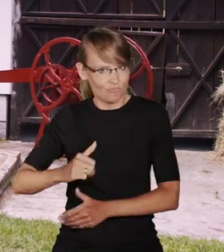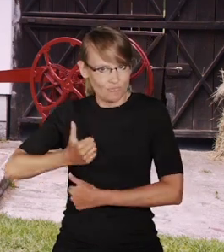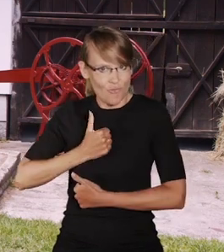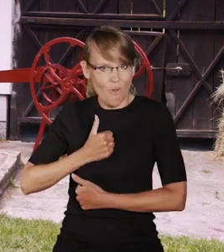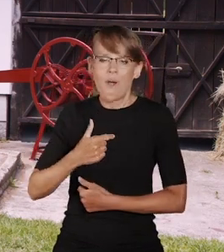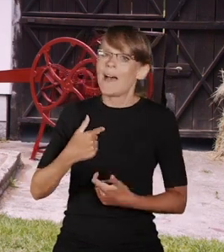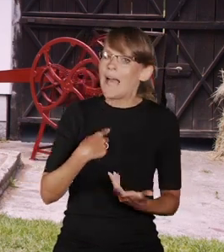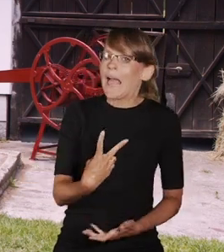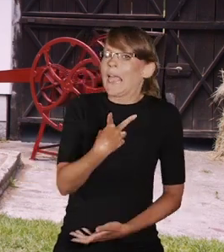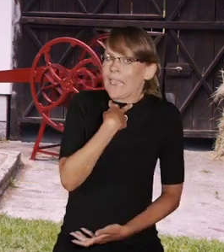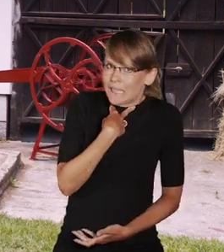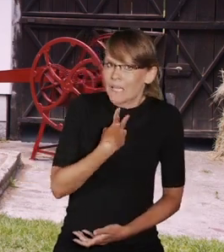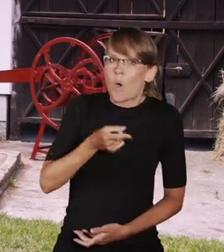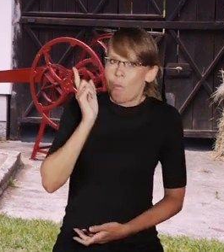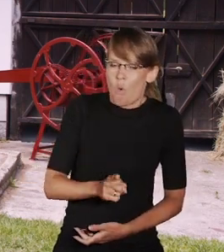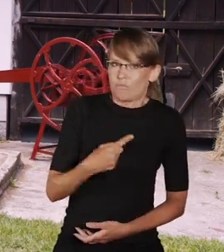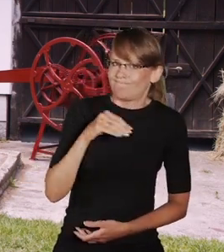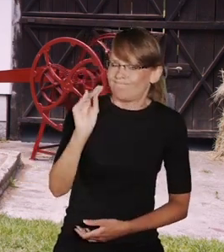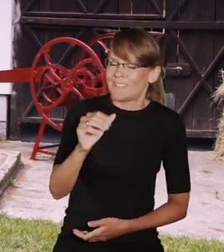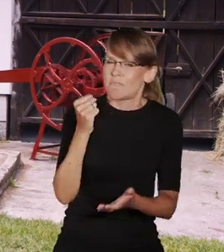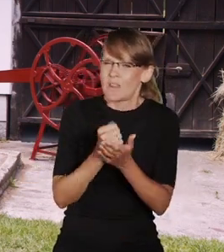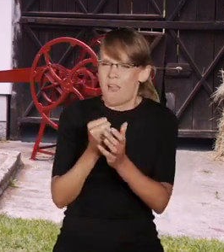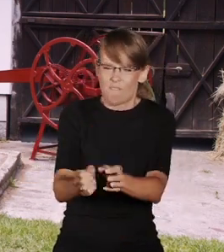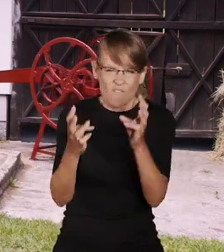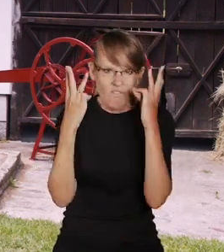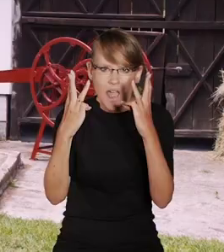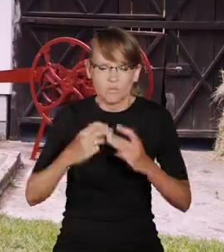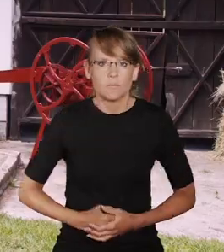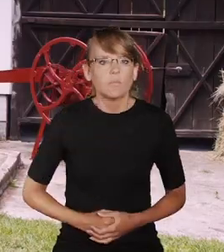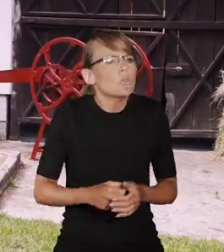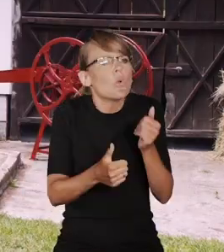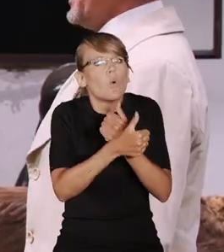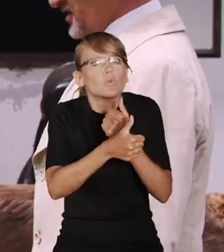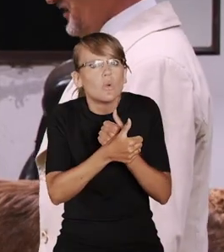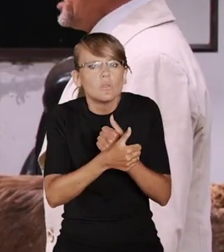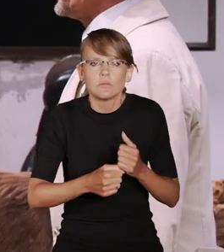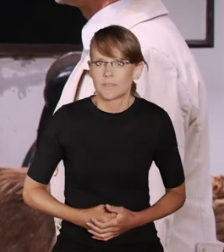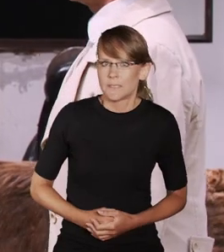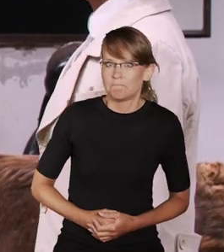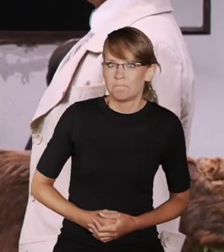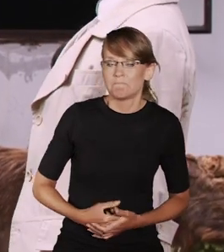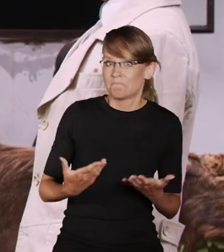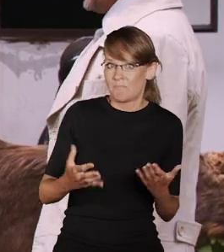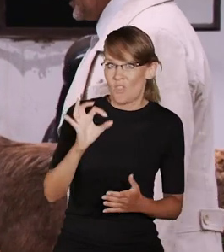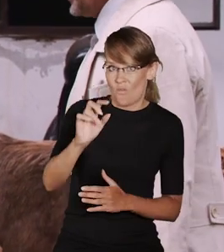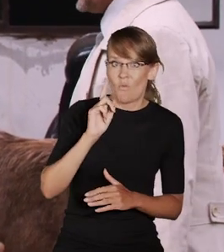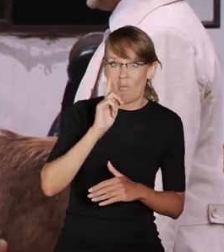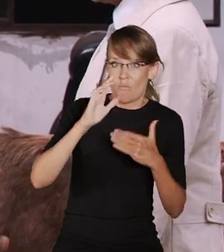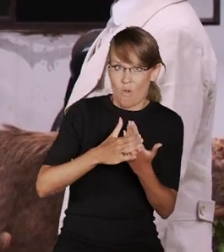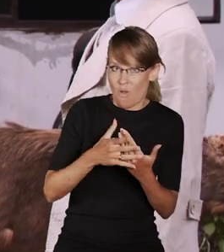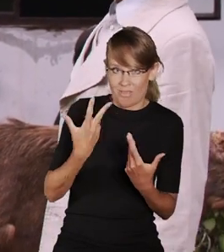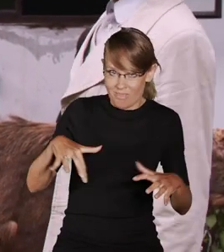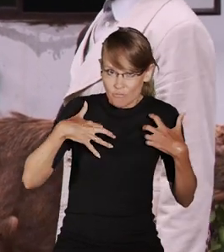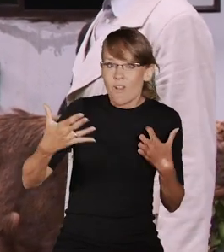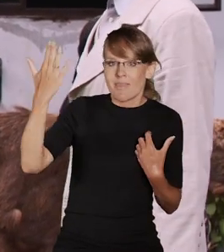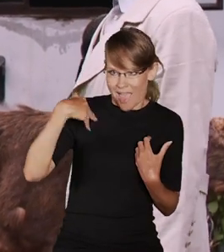Pani pozwoli, że się przedstawię. Grigori Niemirow, obywatel ziemski, emerytowany porucznik artylerii.